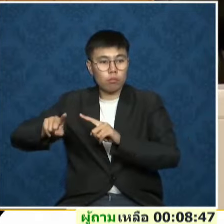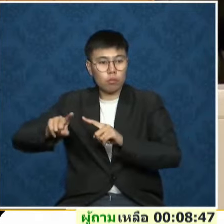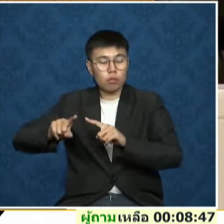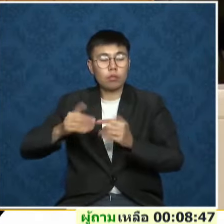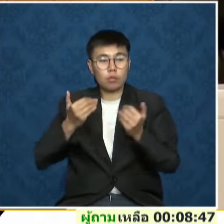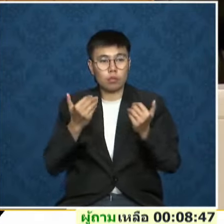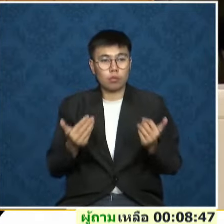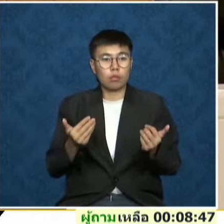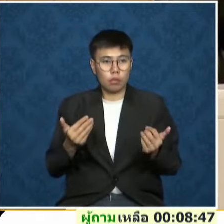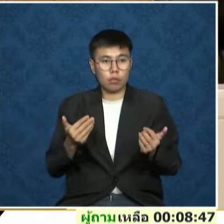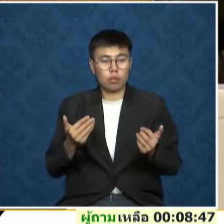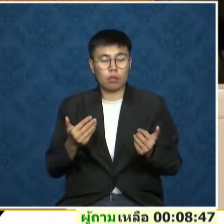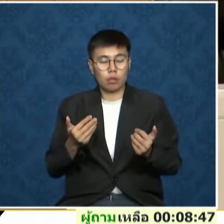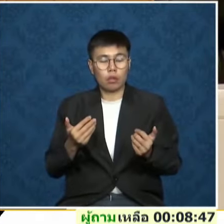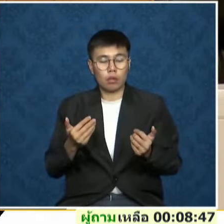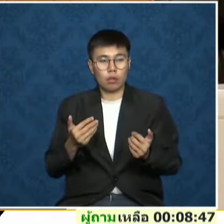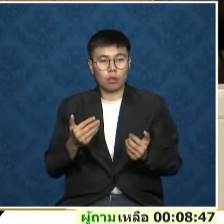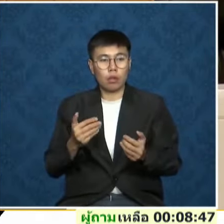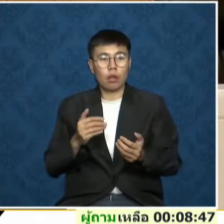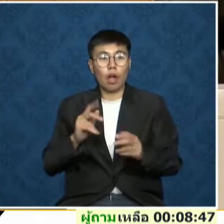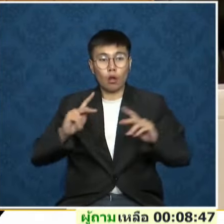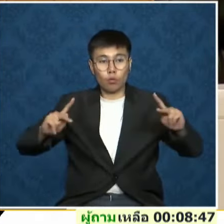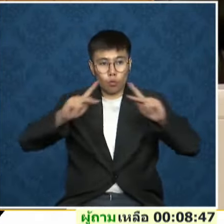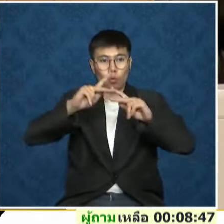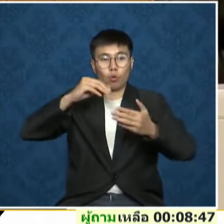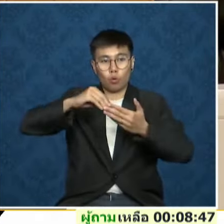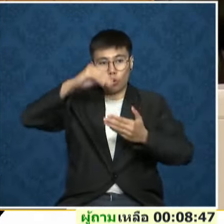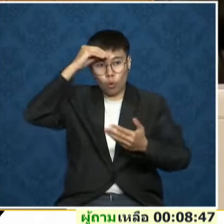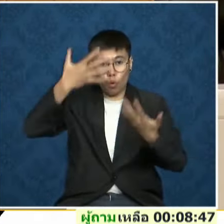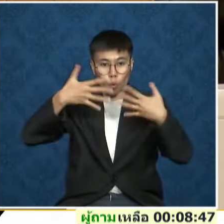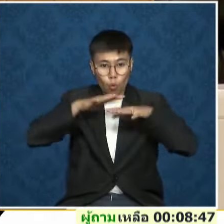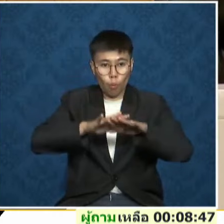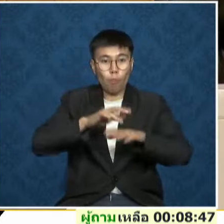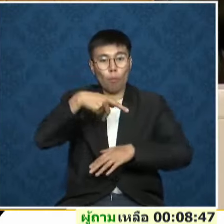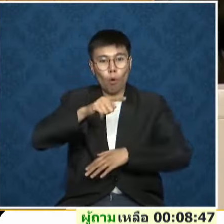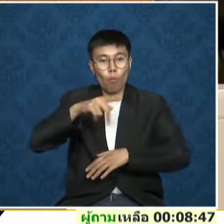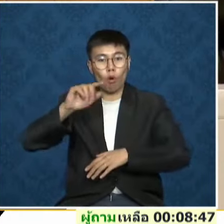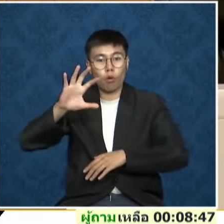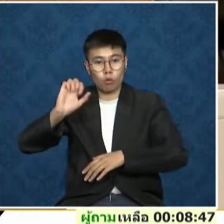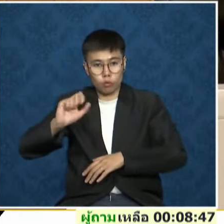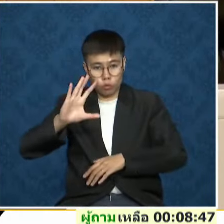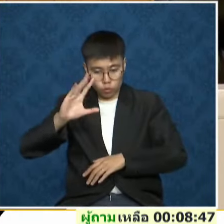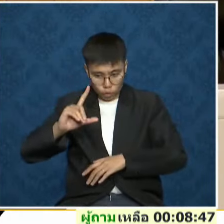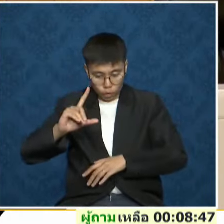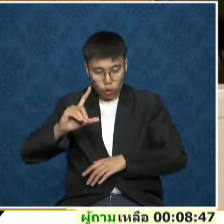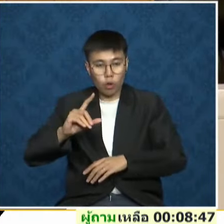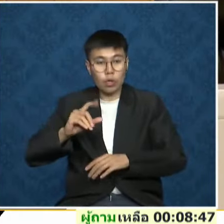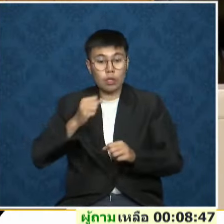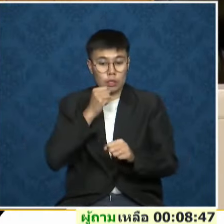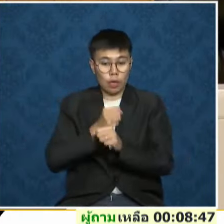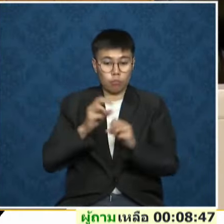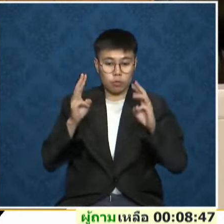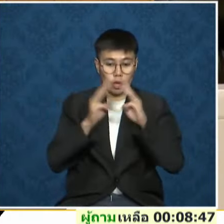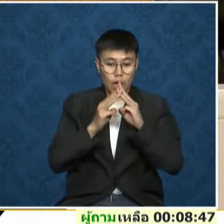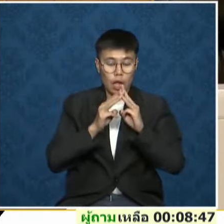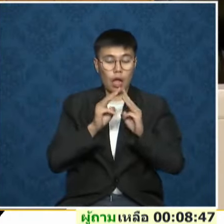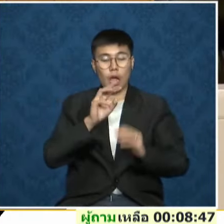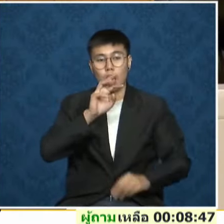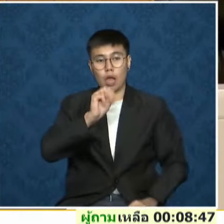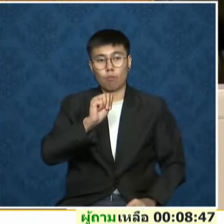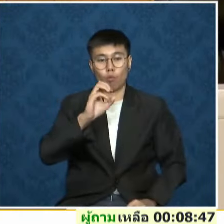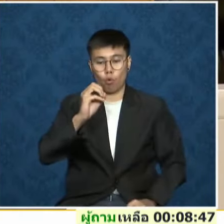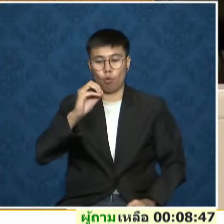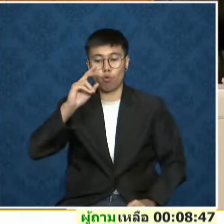ตอนนี้เองทางกระทรวงสาธารณสุขร่วมมือกับปปช.ครับที่ทำ MOU ร่วมกันที่